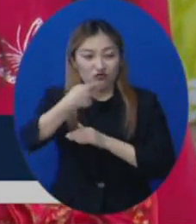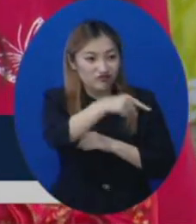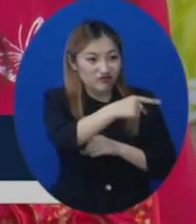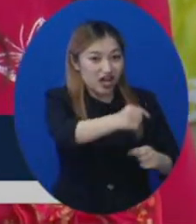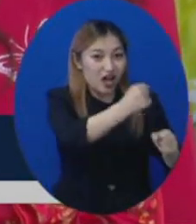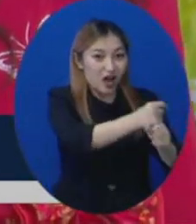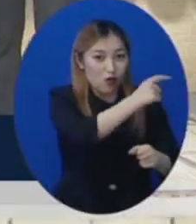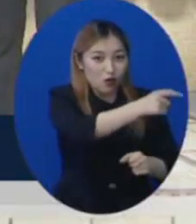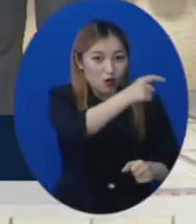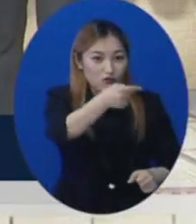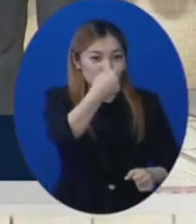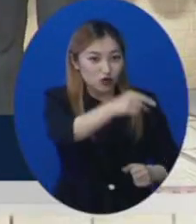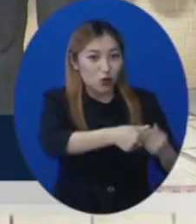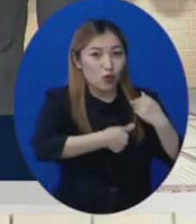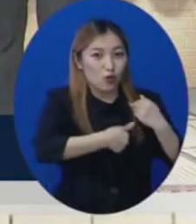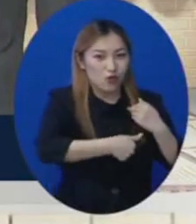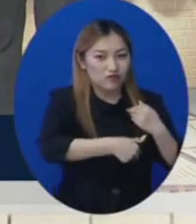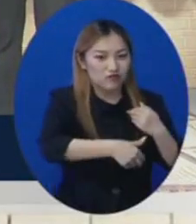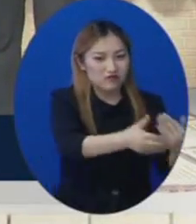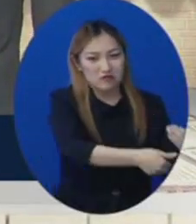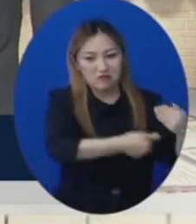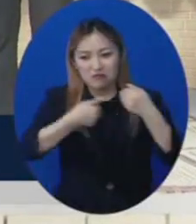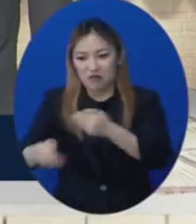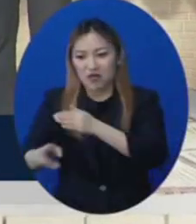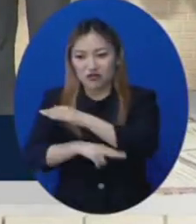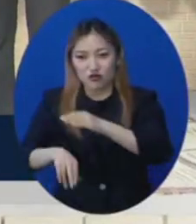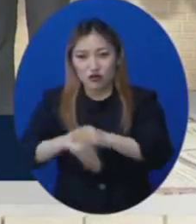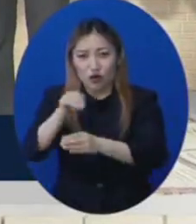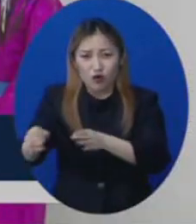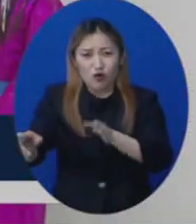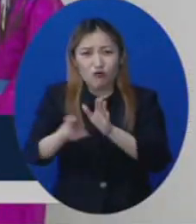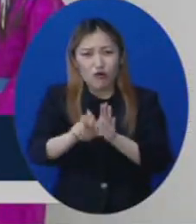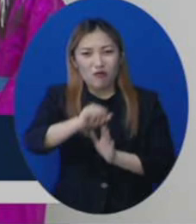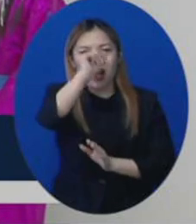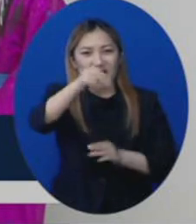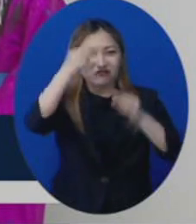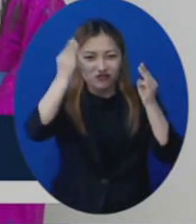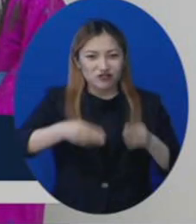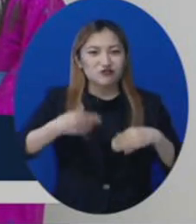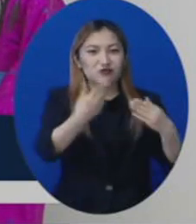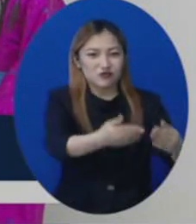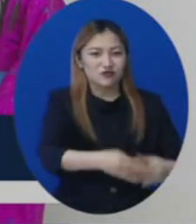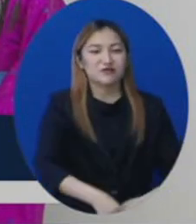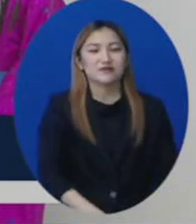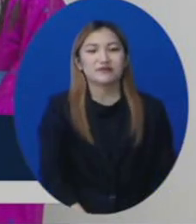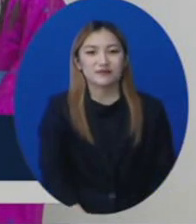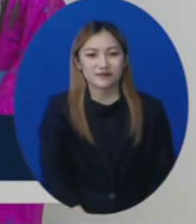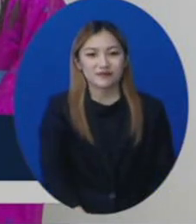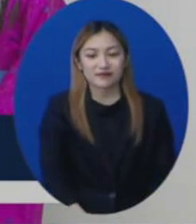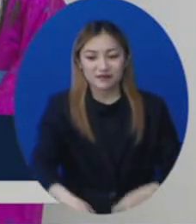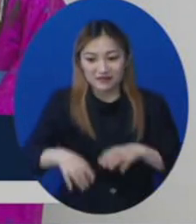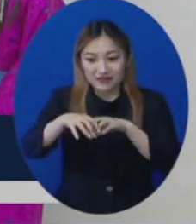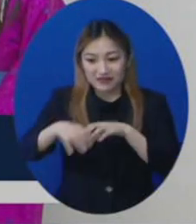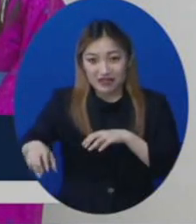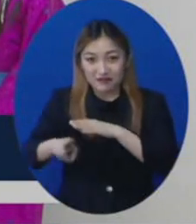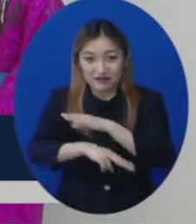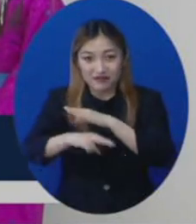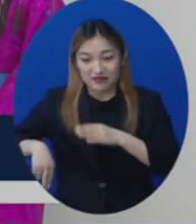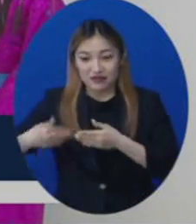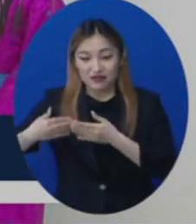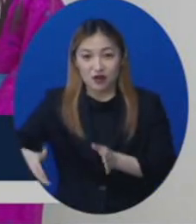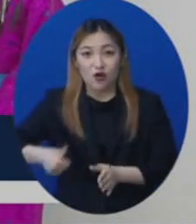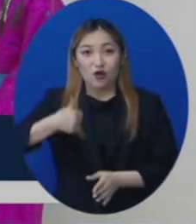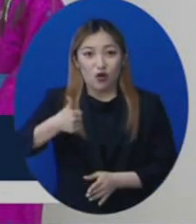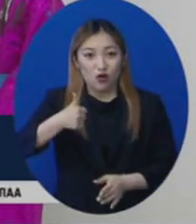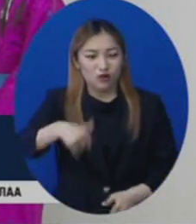албанхаагчдын нийгмийн нэг чухал асуудлыг шийдвэрлэх боломж бүрдсэн юм а. Энэ салбар бүлэг нэгдсээр сонгон хайрхан дүүргийн нэгдсэн